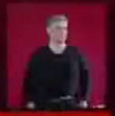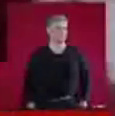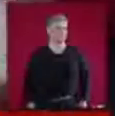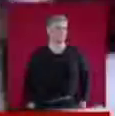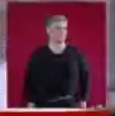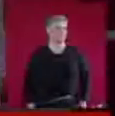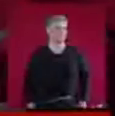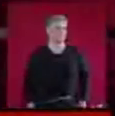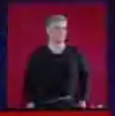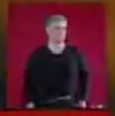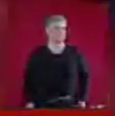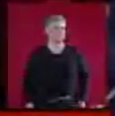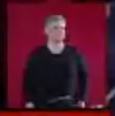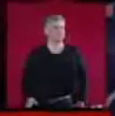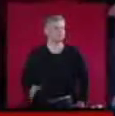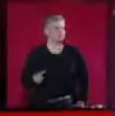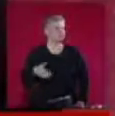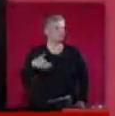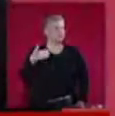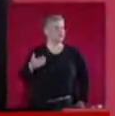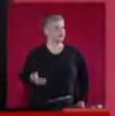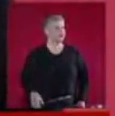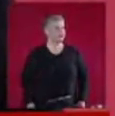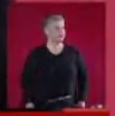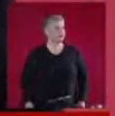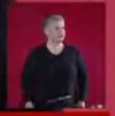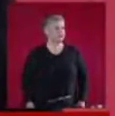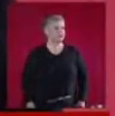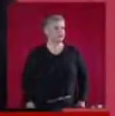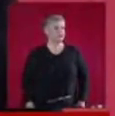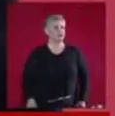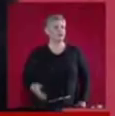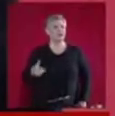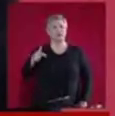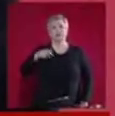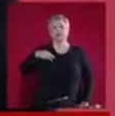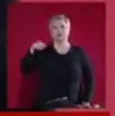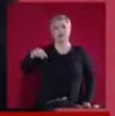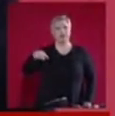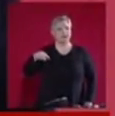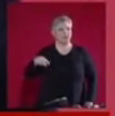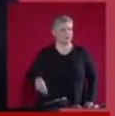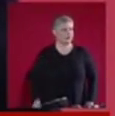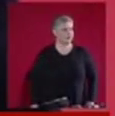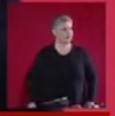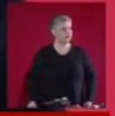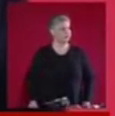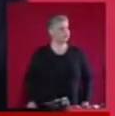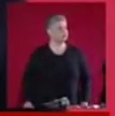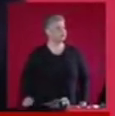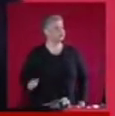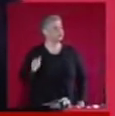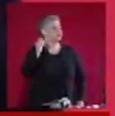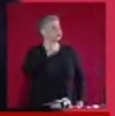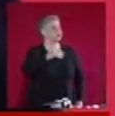η επόμενη υποψήφια η γιώτα η λαζαροπουλου ία στους αγώνες των ενοικιαζόμενων